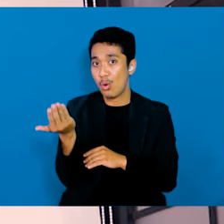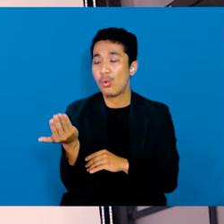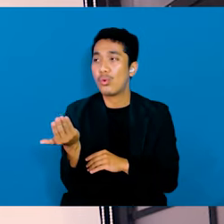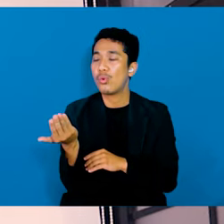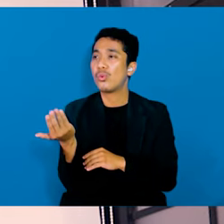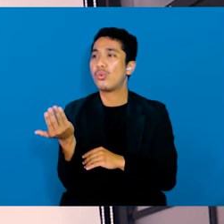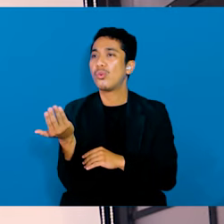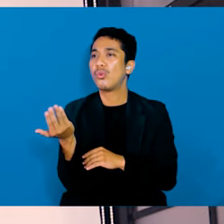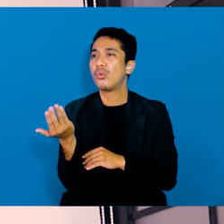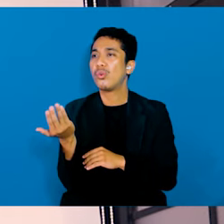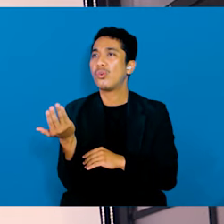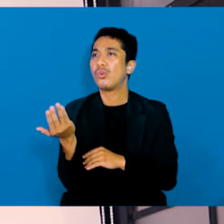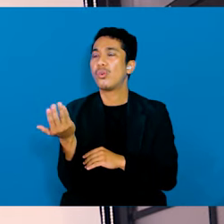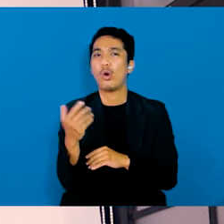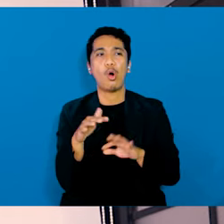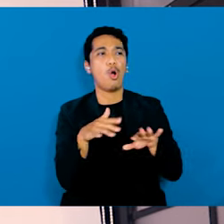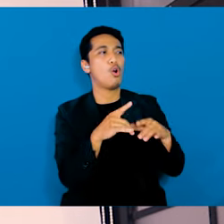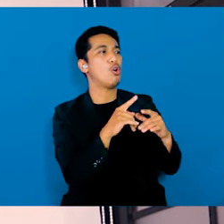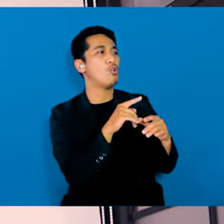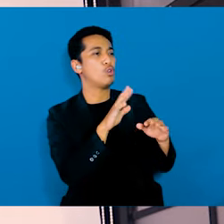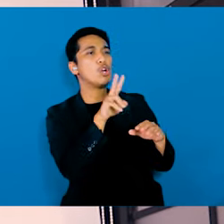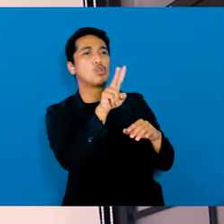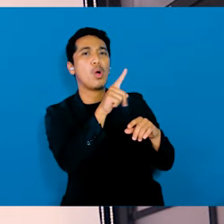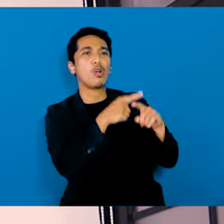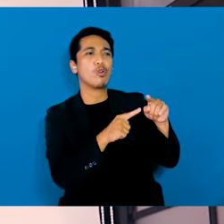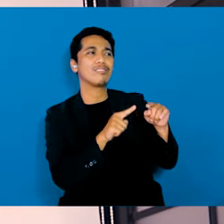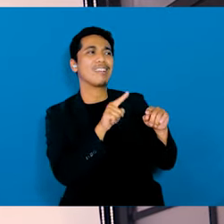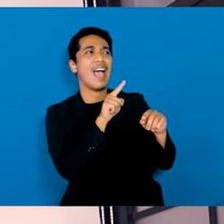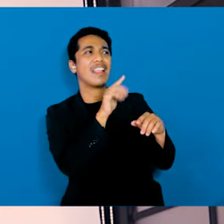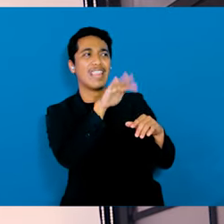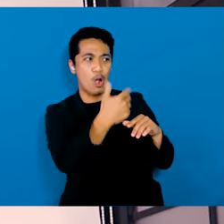Nah, jadi umur berapa? Masih 10 bulan.